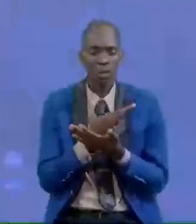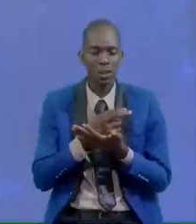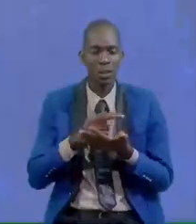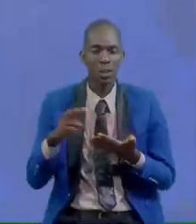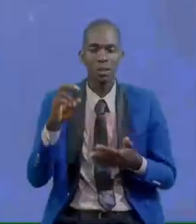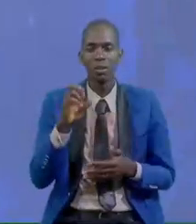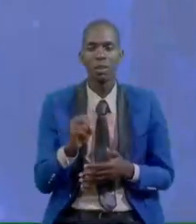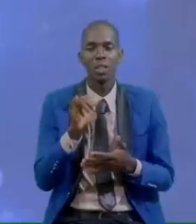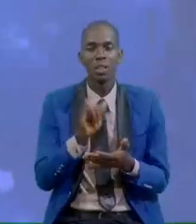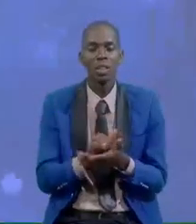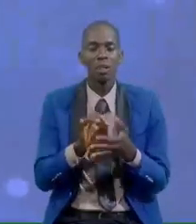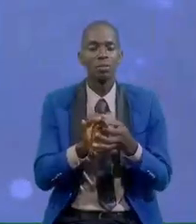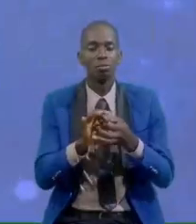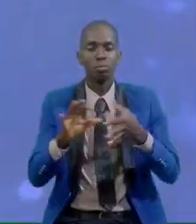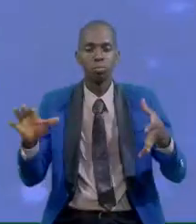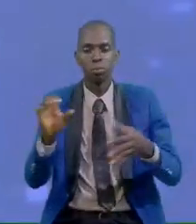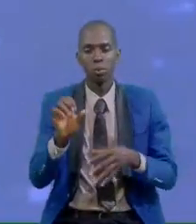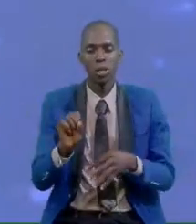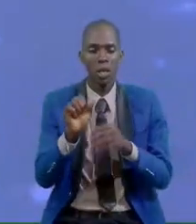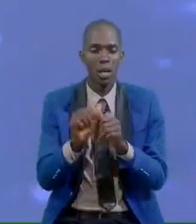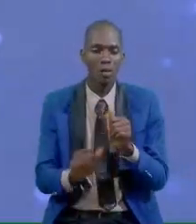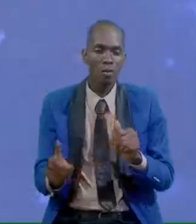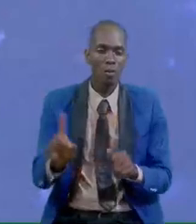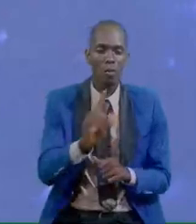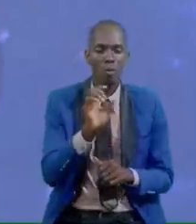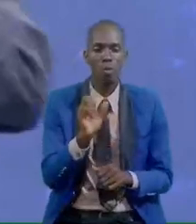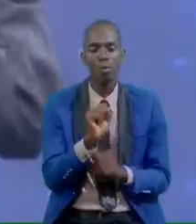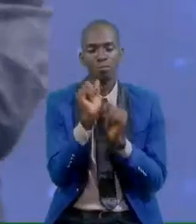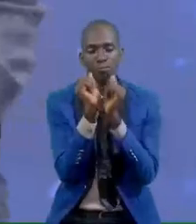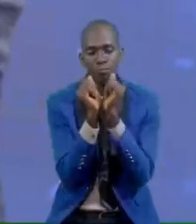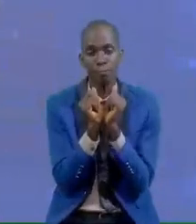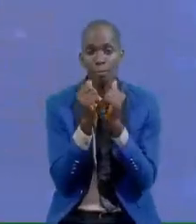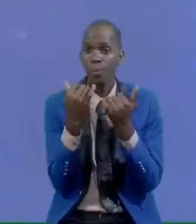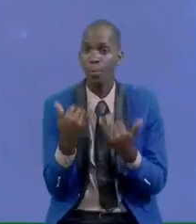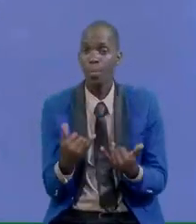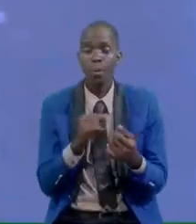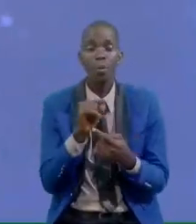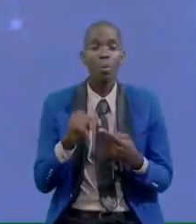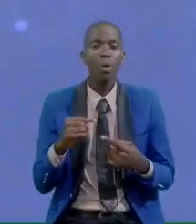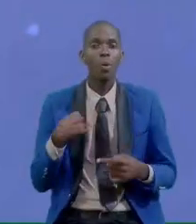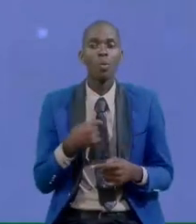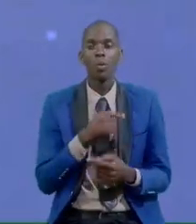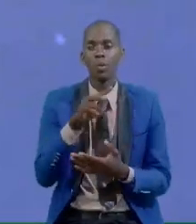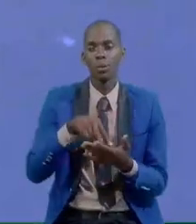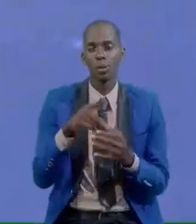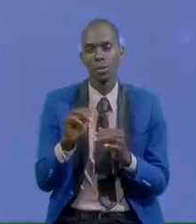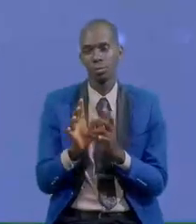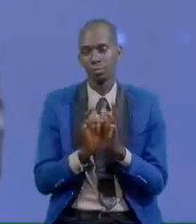prière du juste qui délie les liens de tous. Quand nous lisons la